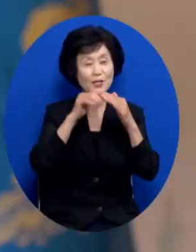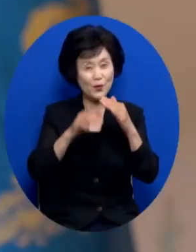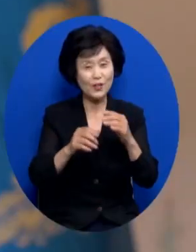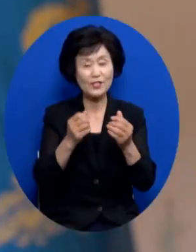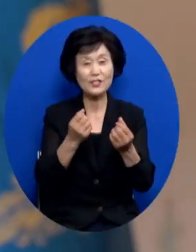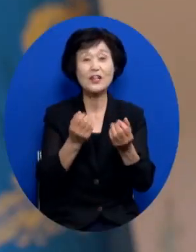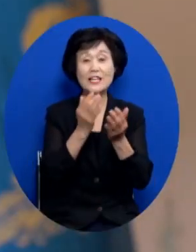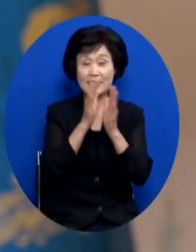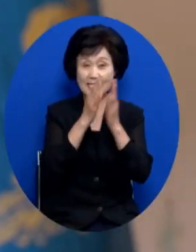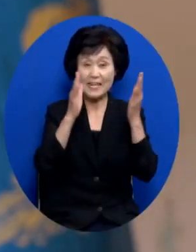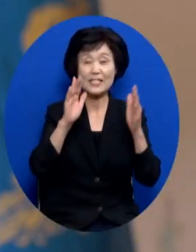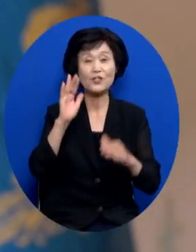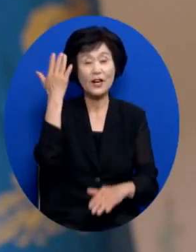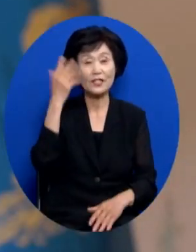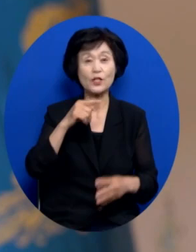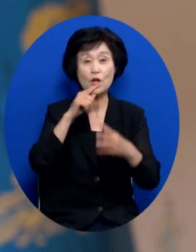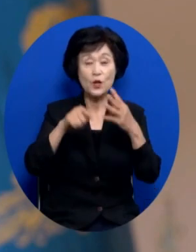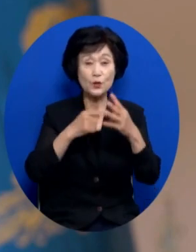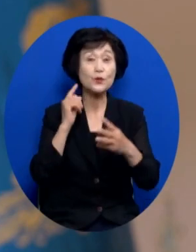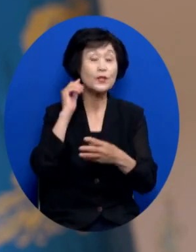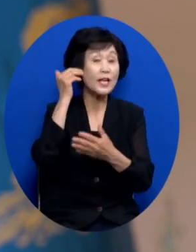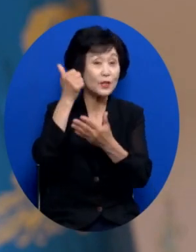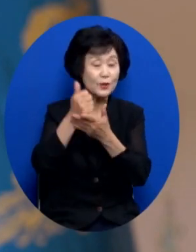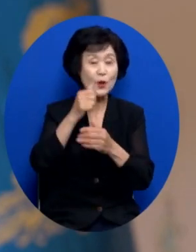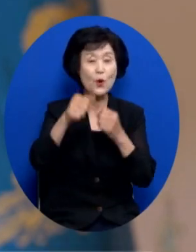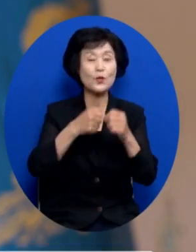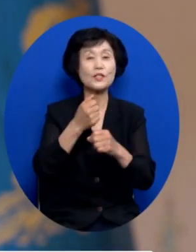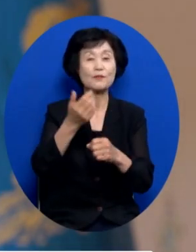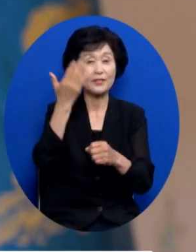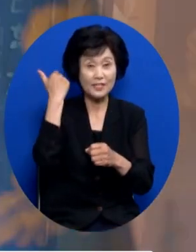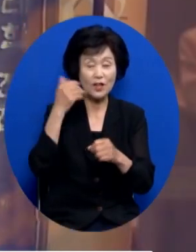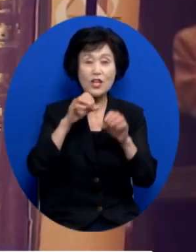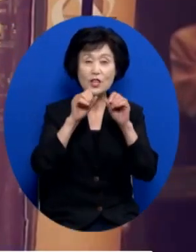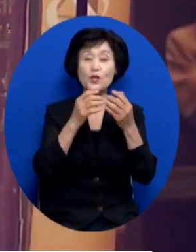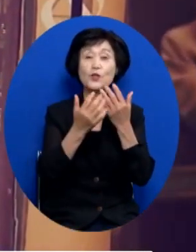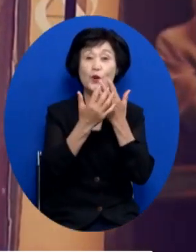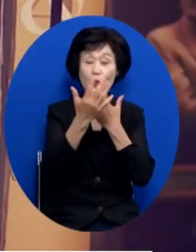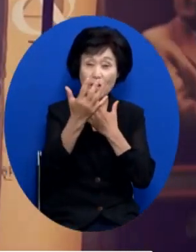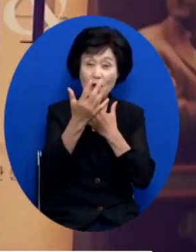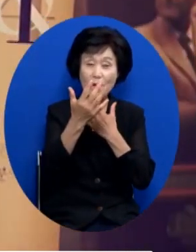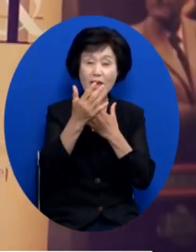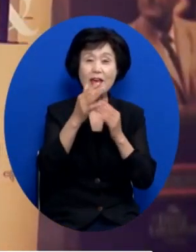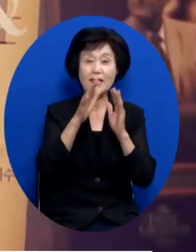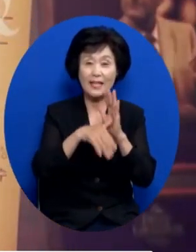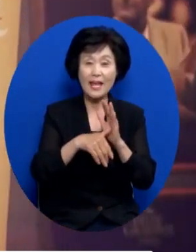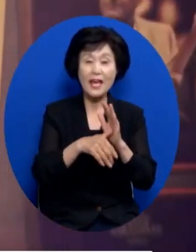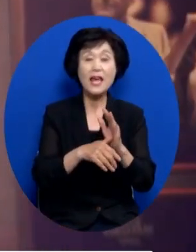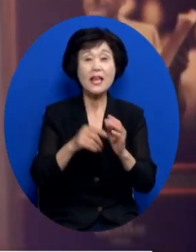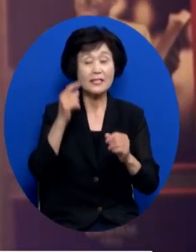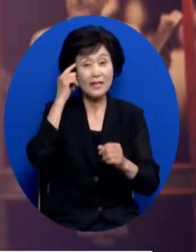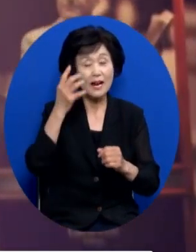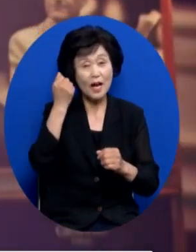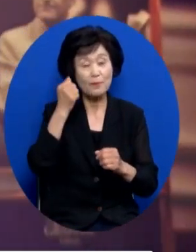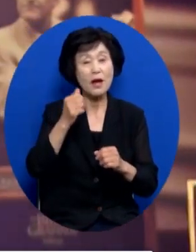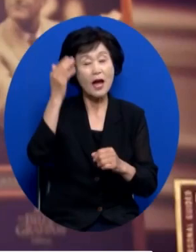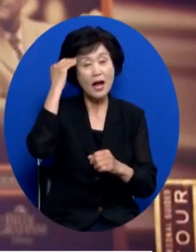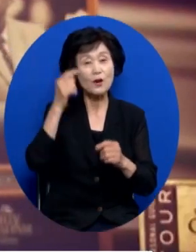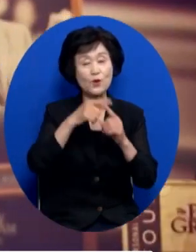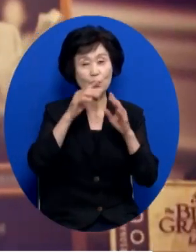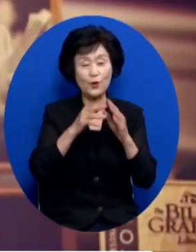전한 윤석열 대통령은 50년 전 전도대회에 대해 한국교회 성도들을 하나로 뭉치고 우리 사회에 희망을 심었다고